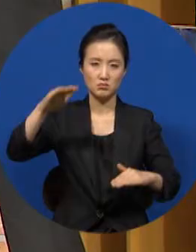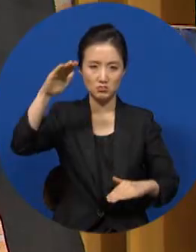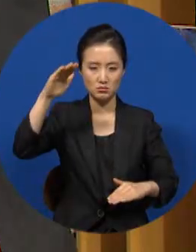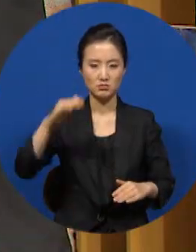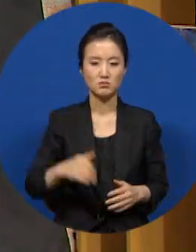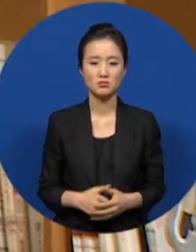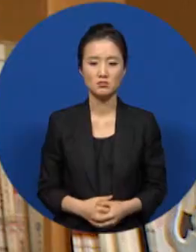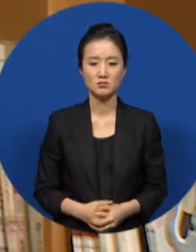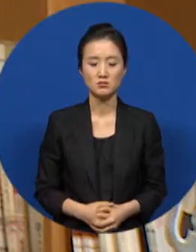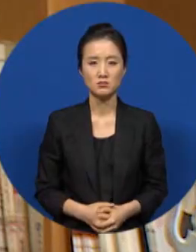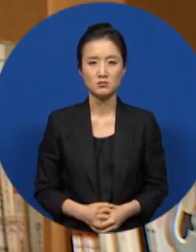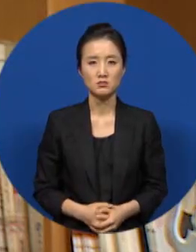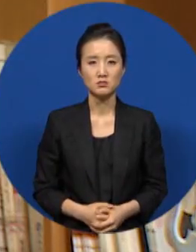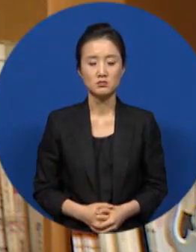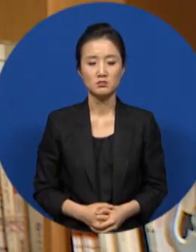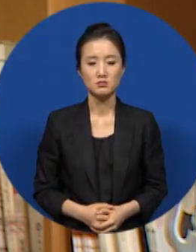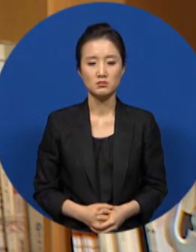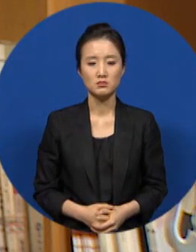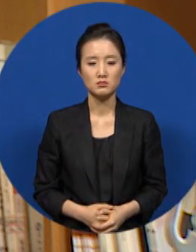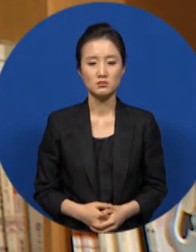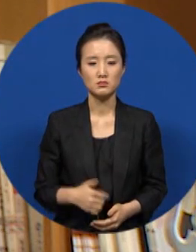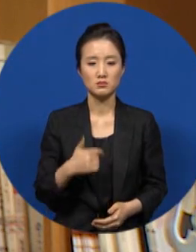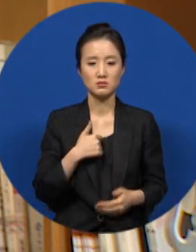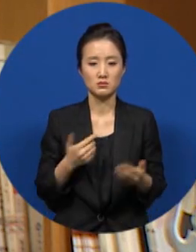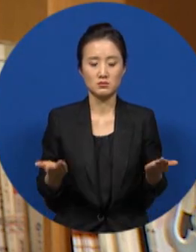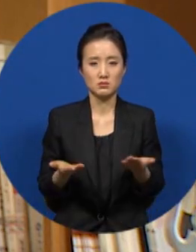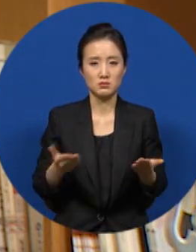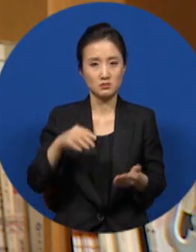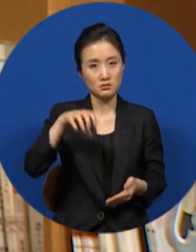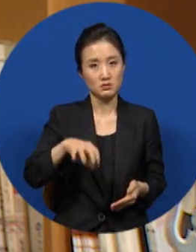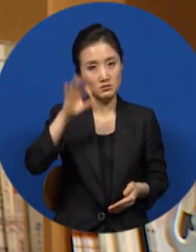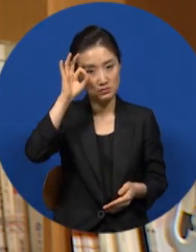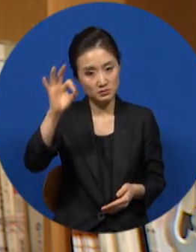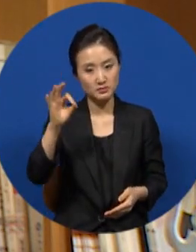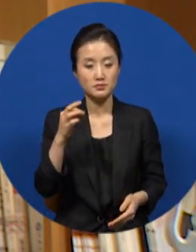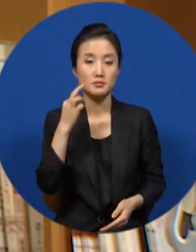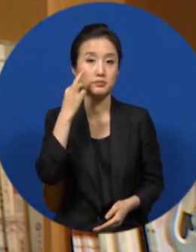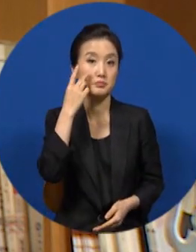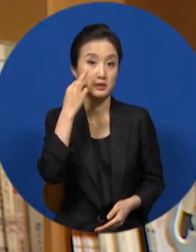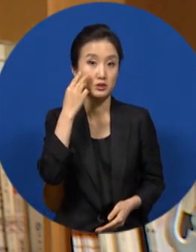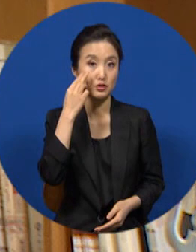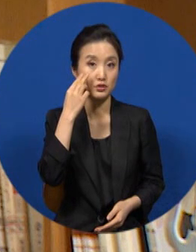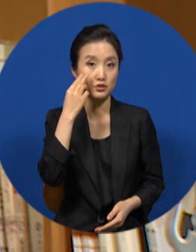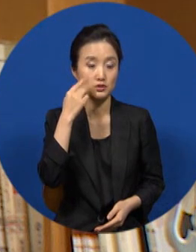커져요. 제가 다니던 직장의 본사가 이제 미국 시애틀에 있었습니다.